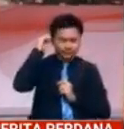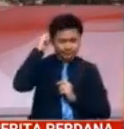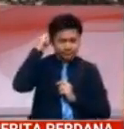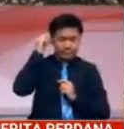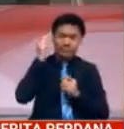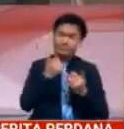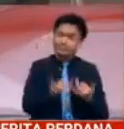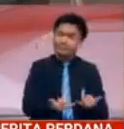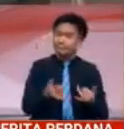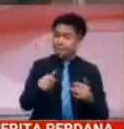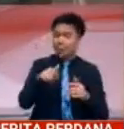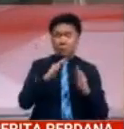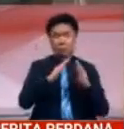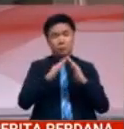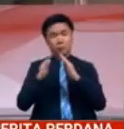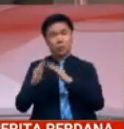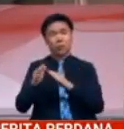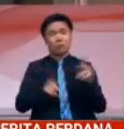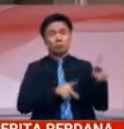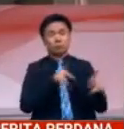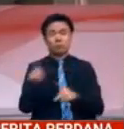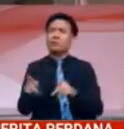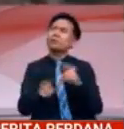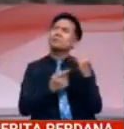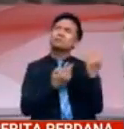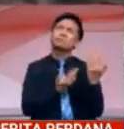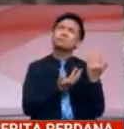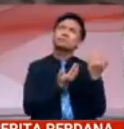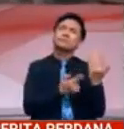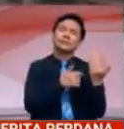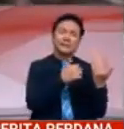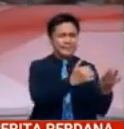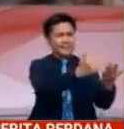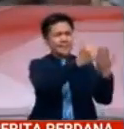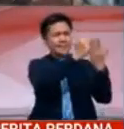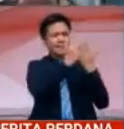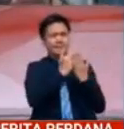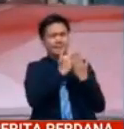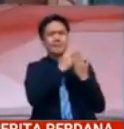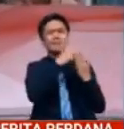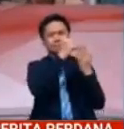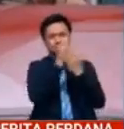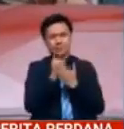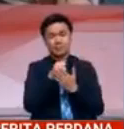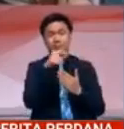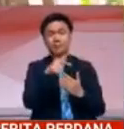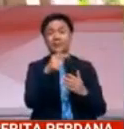Warga Pengkalan yang tinggal di sini menanti bantuan pembangunan bantuan ihsan syarikat korporat.